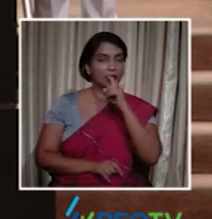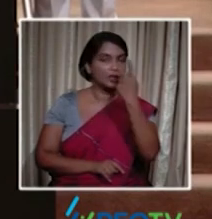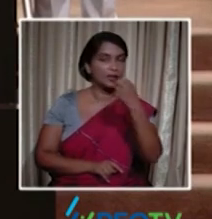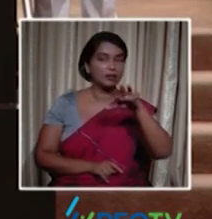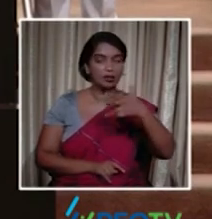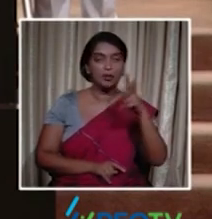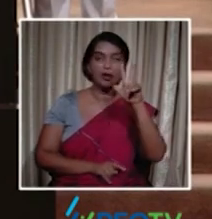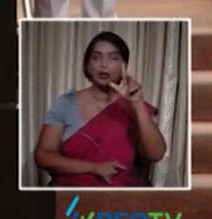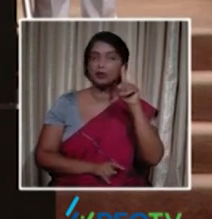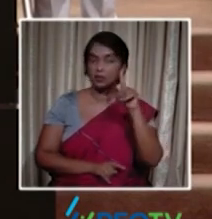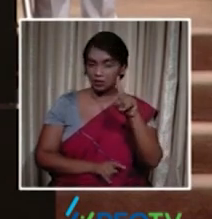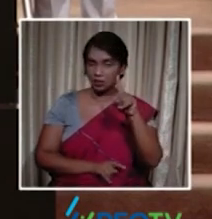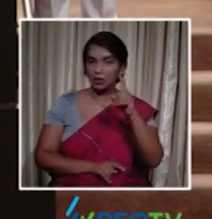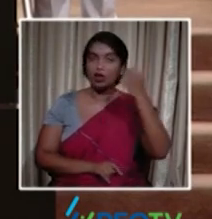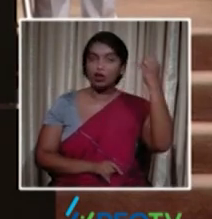1981